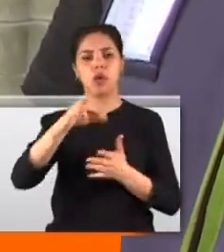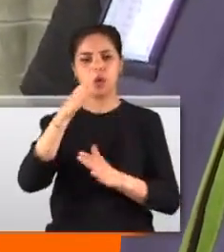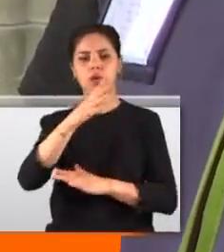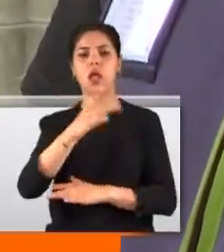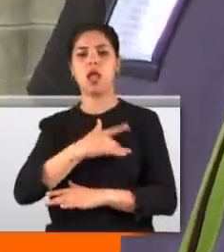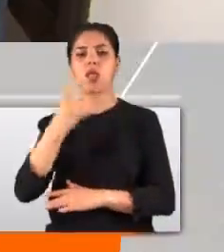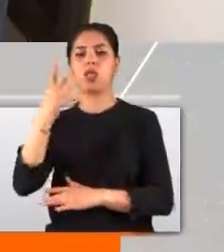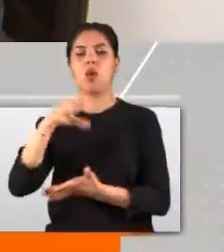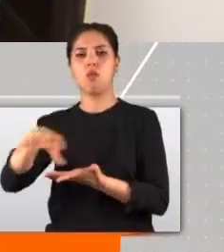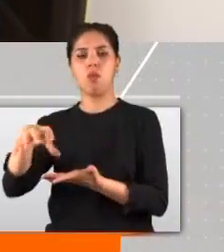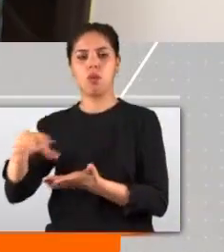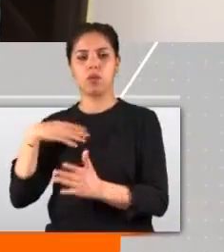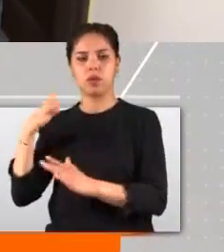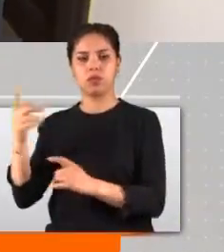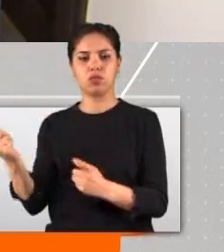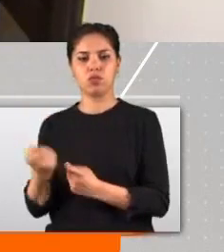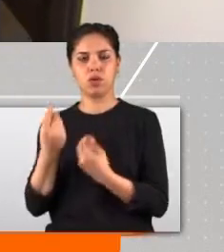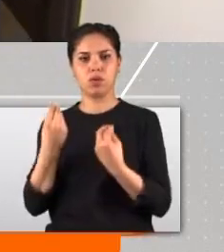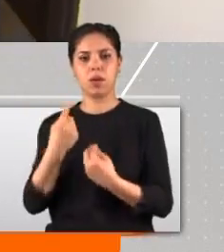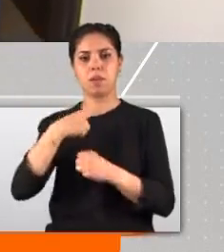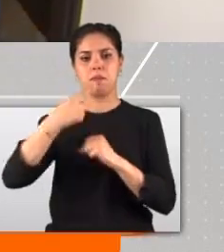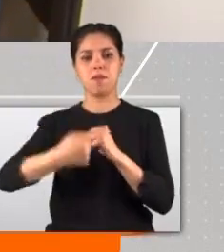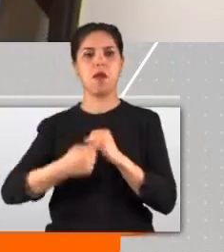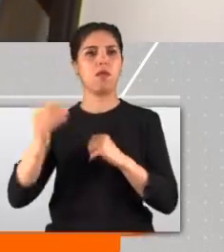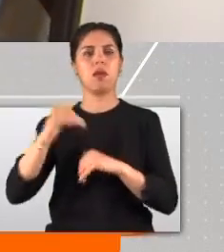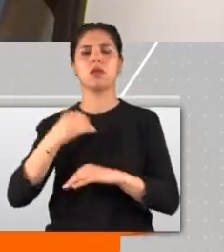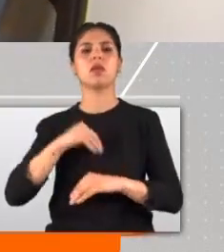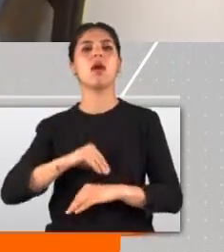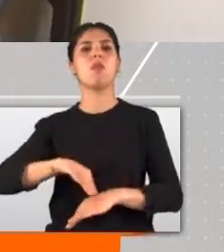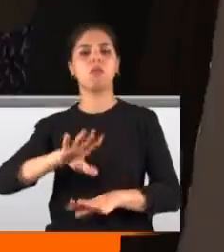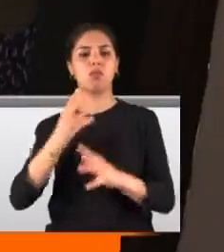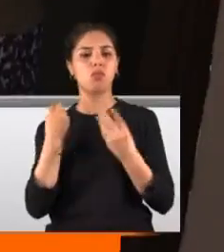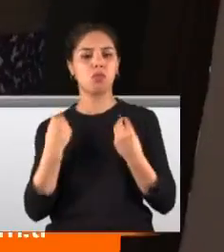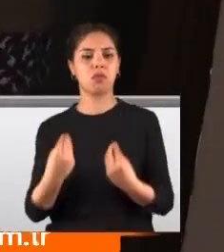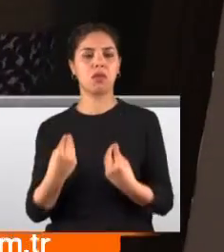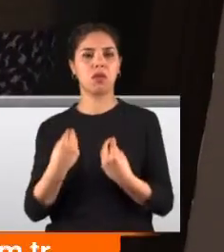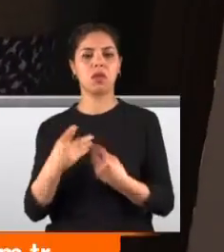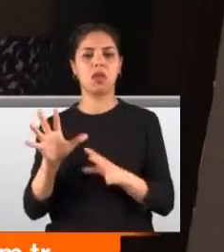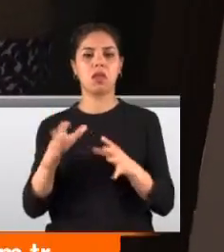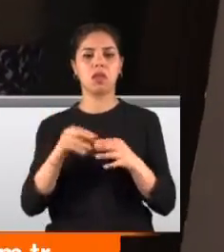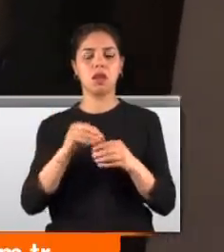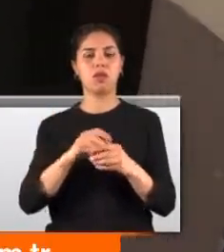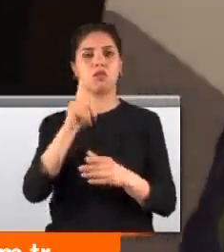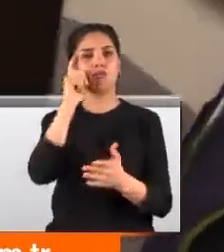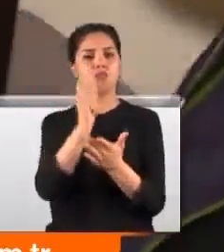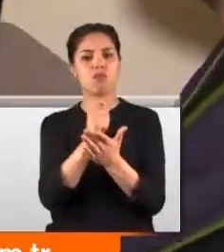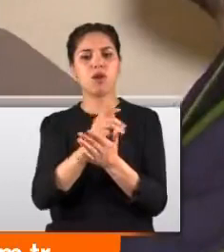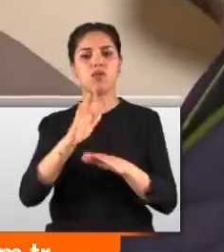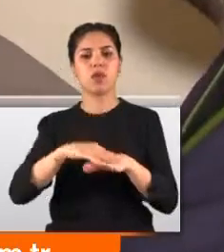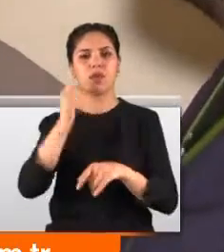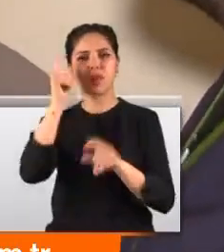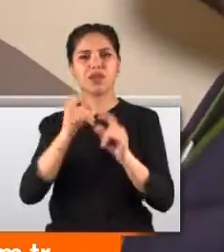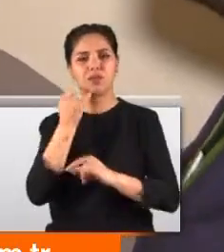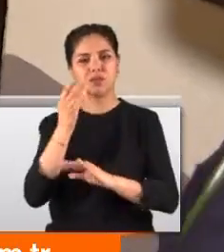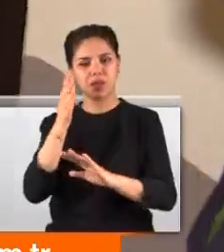bölgeyi ziyaret ediyoruz. Çalışma temposu iyi. Bir hafta içinde ben geleceklerini zannetmiyordum. Yani. Çok iyi yani. Sahadaki ekip başvuru yapan kişileri ziyaret